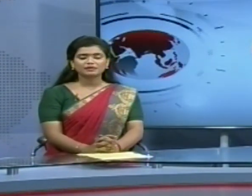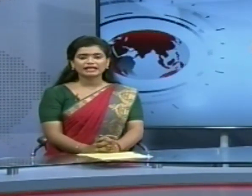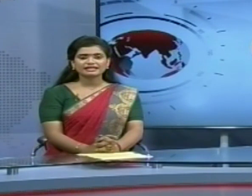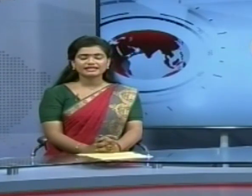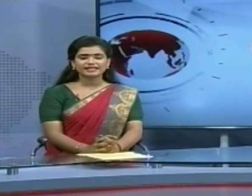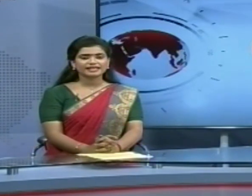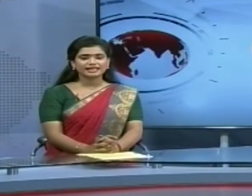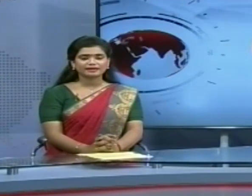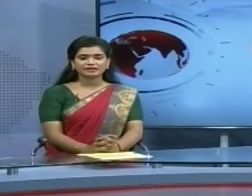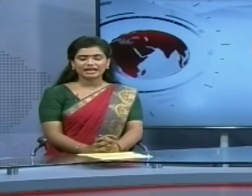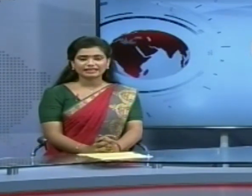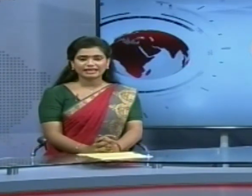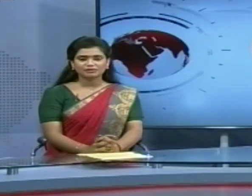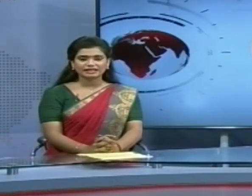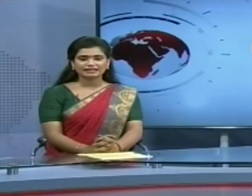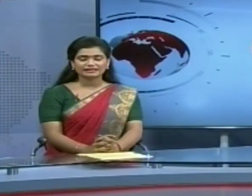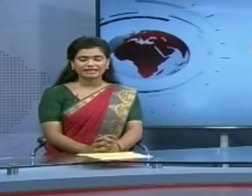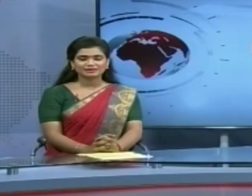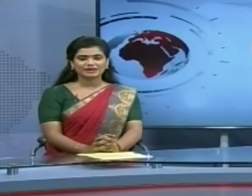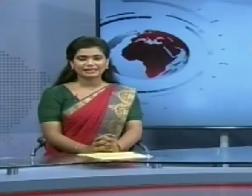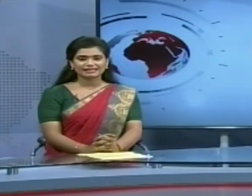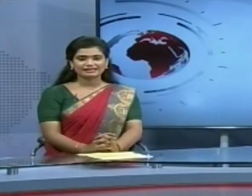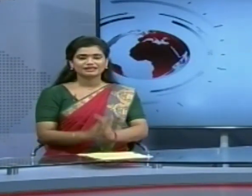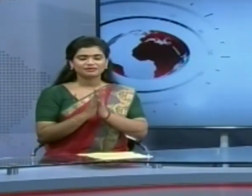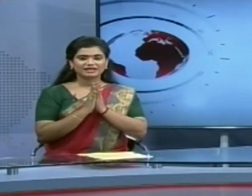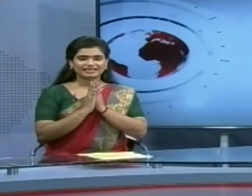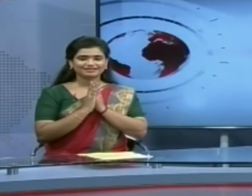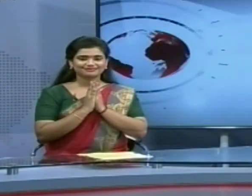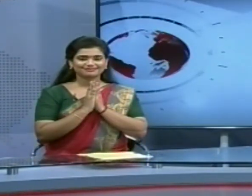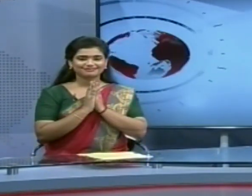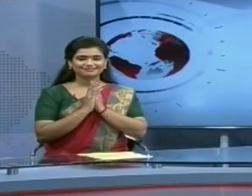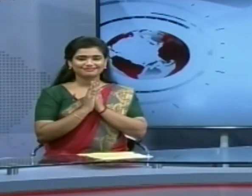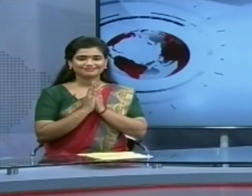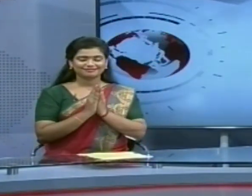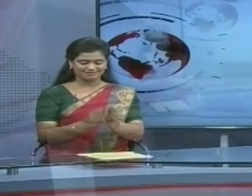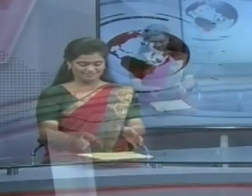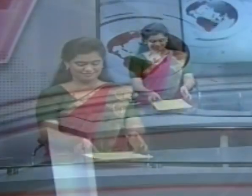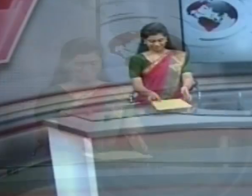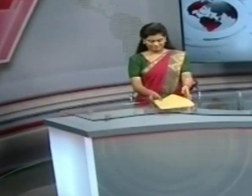எமது அடுத்த பிரதான செய்தியினை இரவு 6:55 எதிர்பாருங்கள். வணக்கம்.